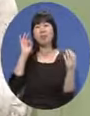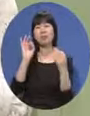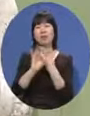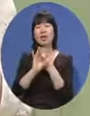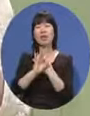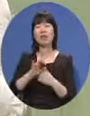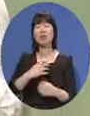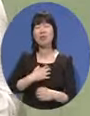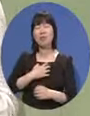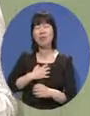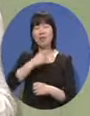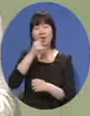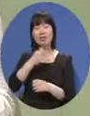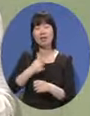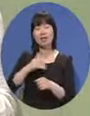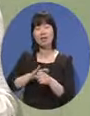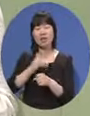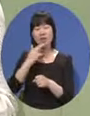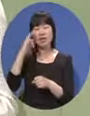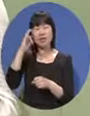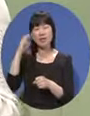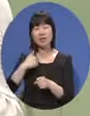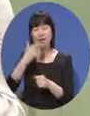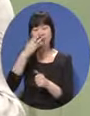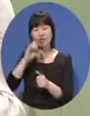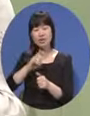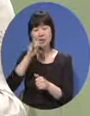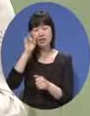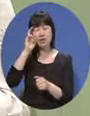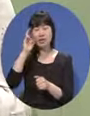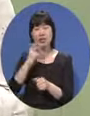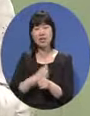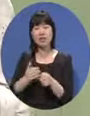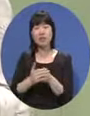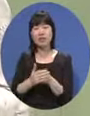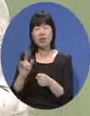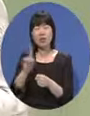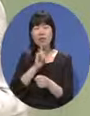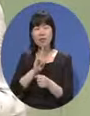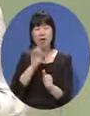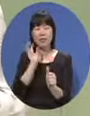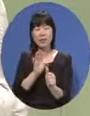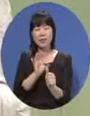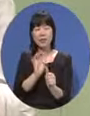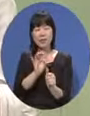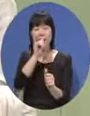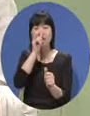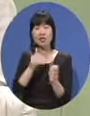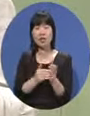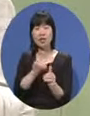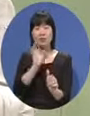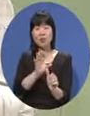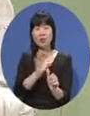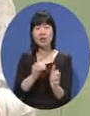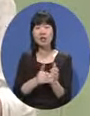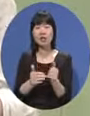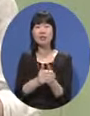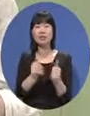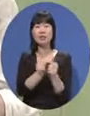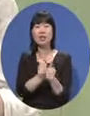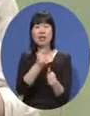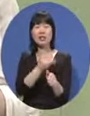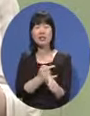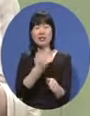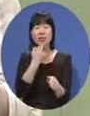불안해져 요아이 사람 나 사랑하지 않는구나 나를 무시하는 거다 이렇게 생각이 되니까 뭐라고 만 집중화 되요 좋아 돼서 남자가